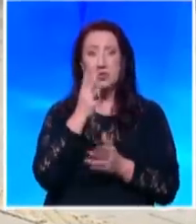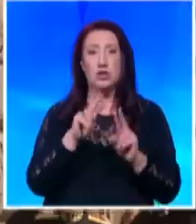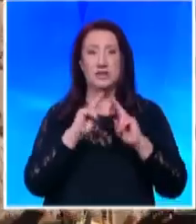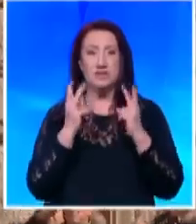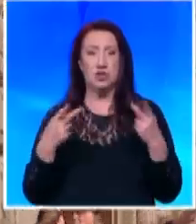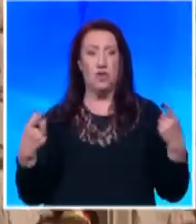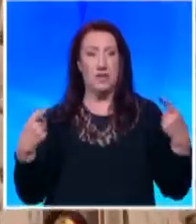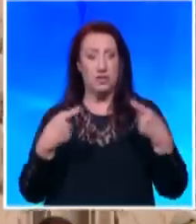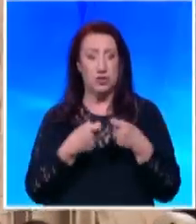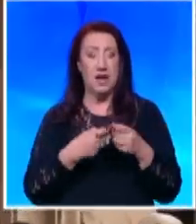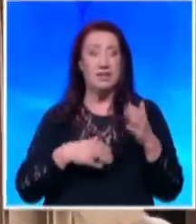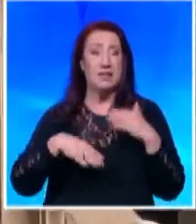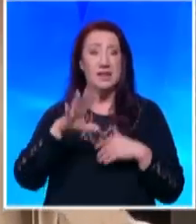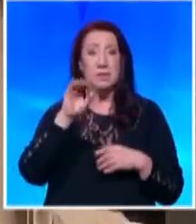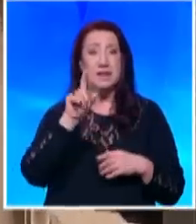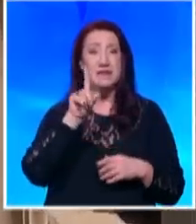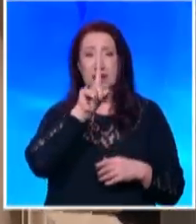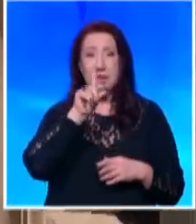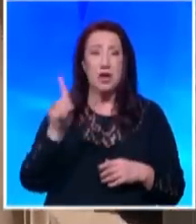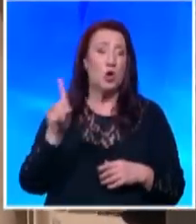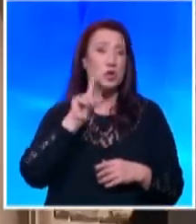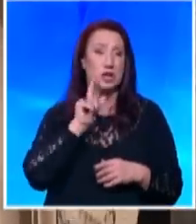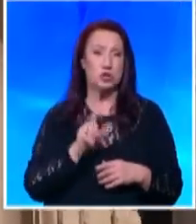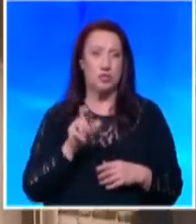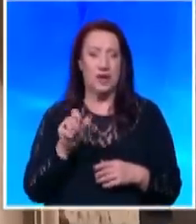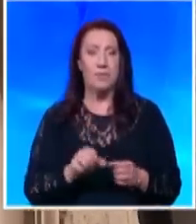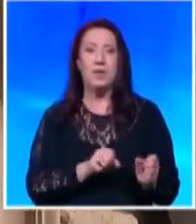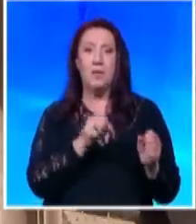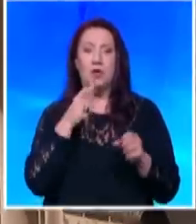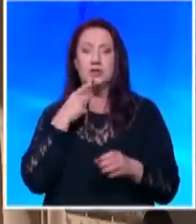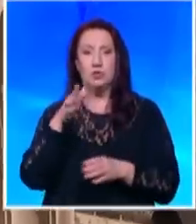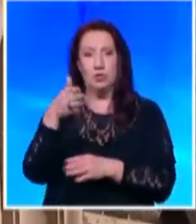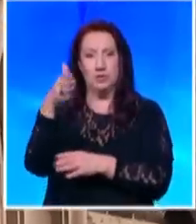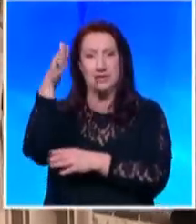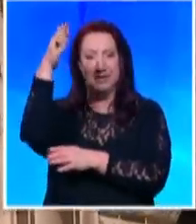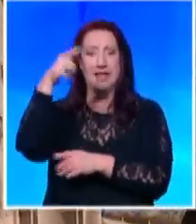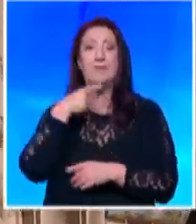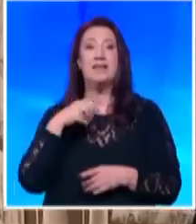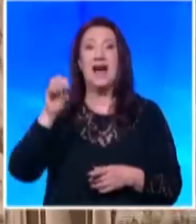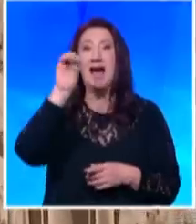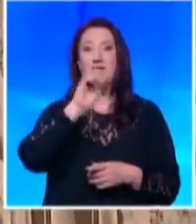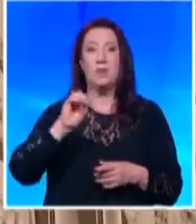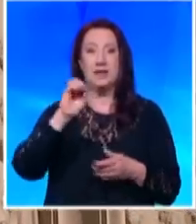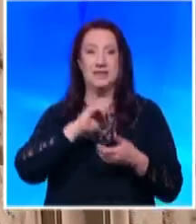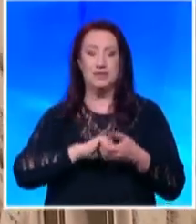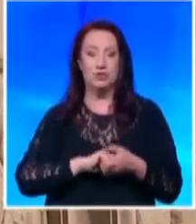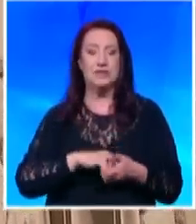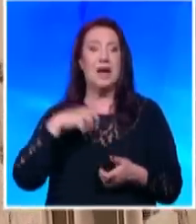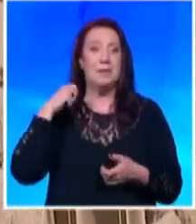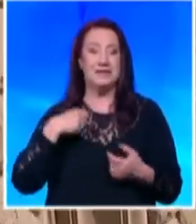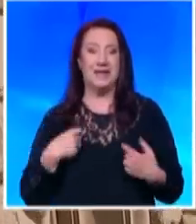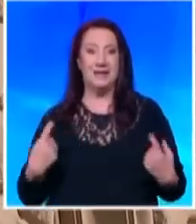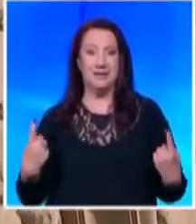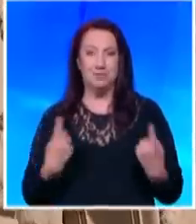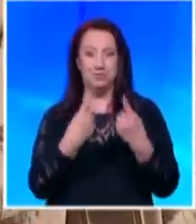президентството беше издигнат тържествено и флага на Европейския съюз, а държавният глава прие почетния караул на Националната гвардейска